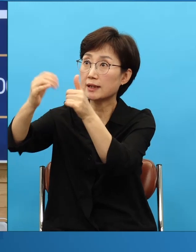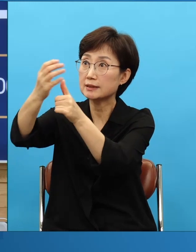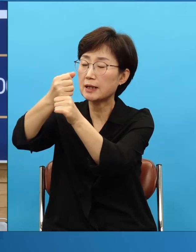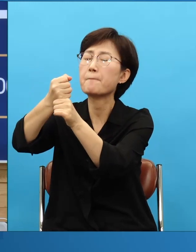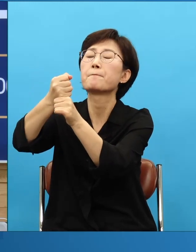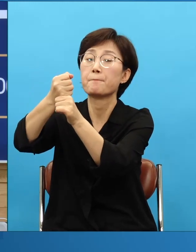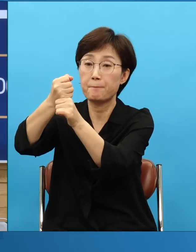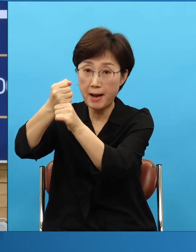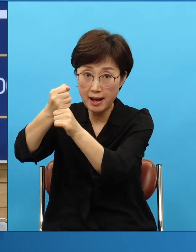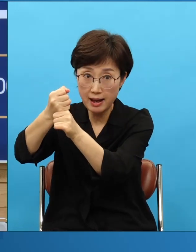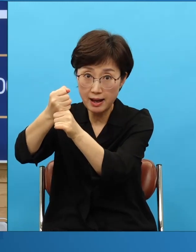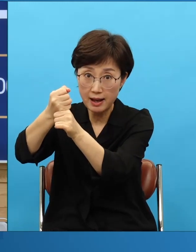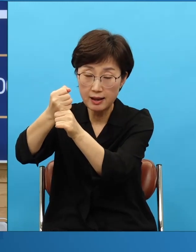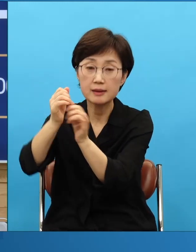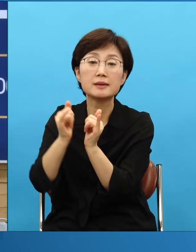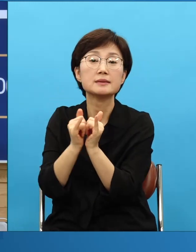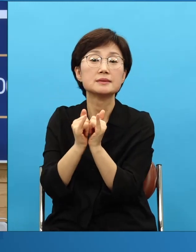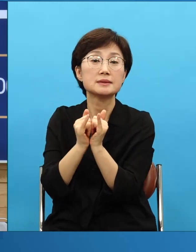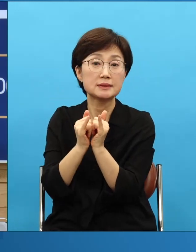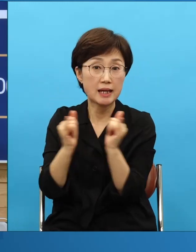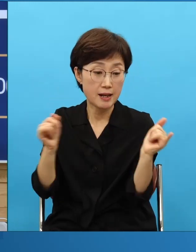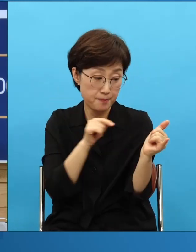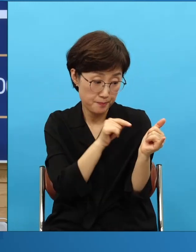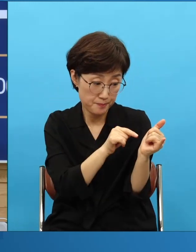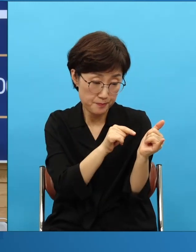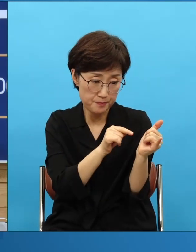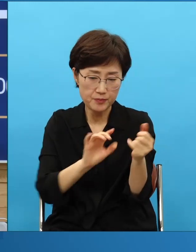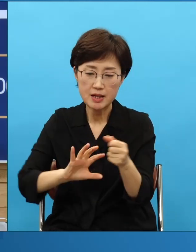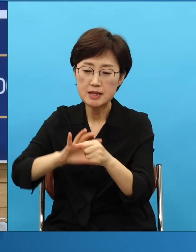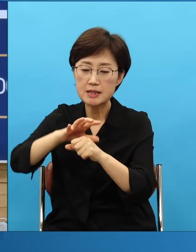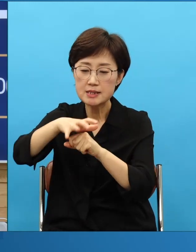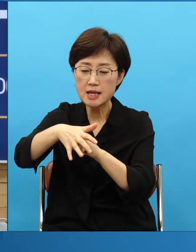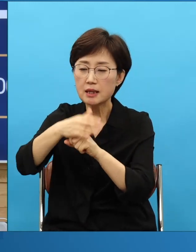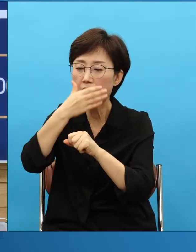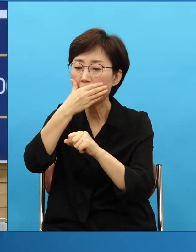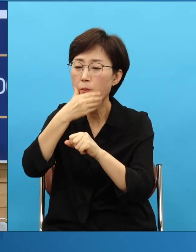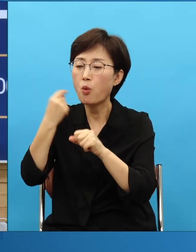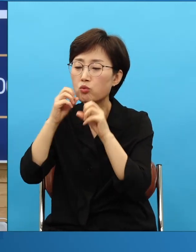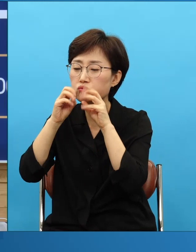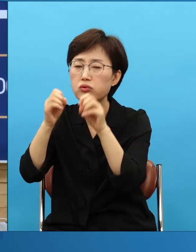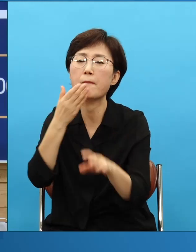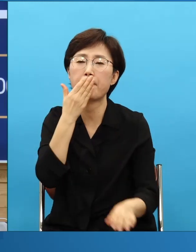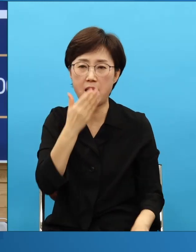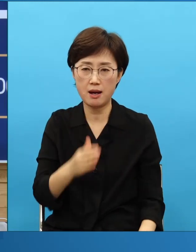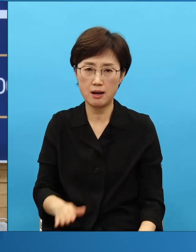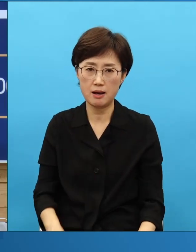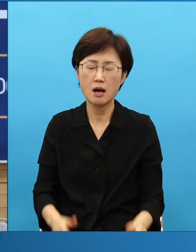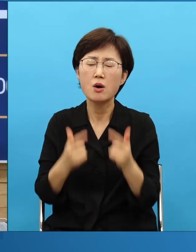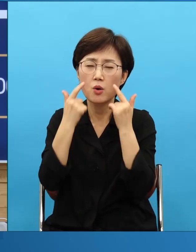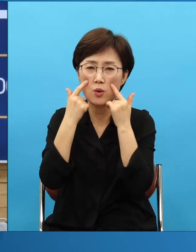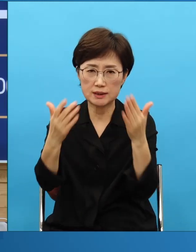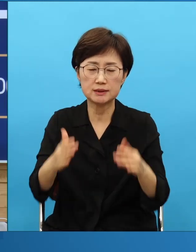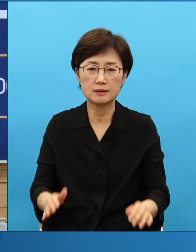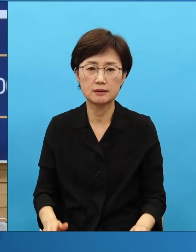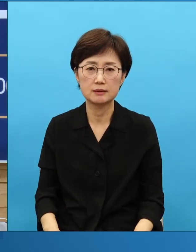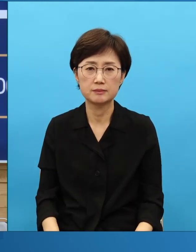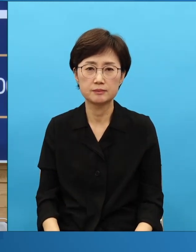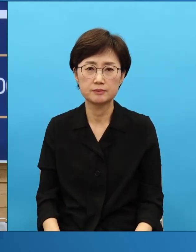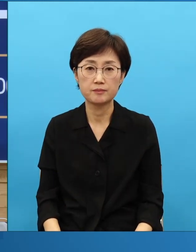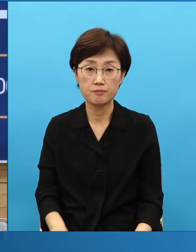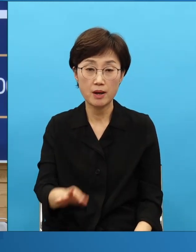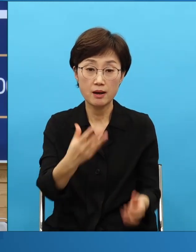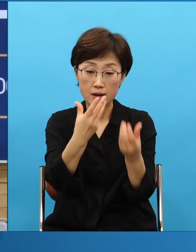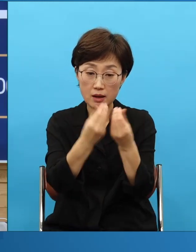변화시킨 거예요. The 0.01% who held on to the words and the covenant of Jesus, they overturned the world. Isn't that so? 확실합니다. Absolutely, this happened. 바울이